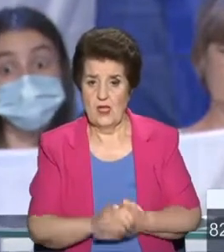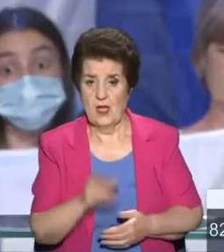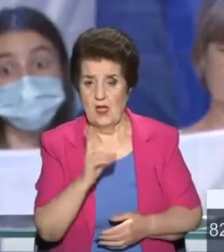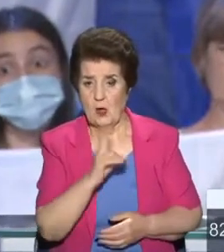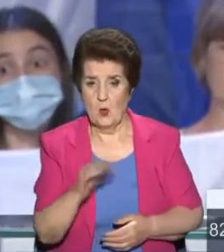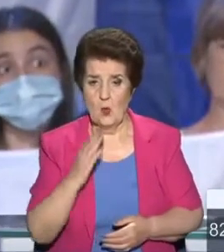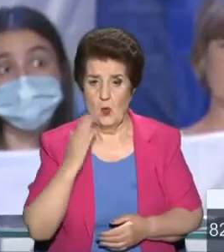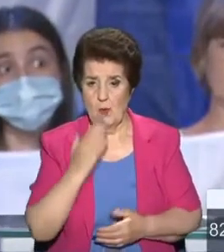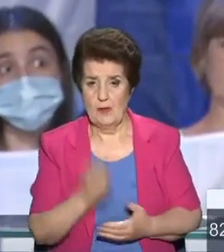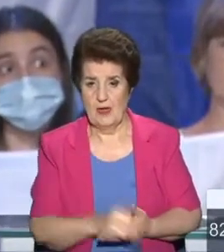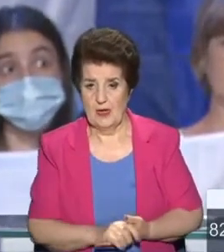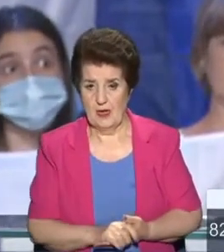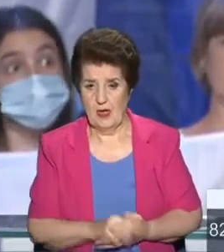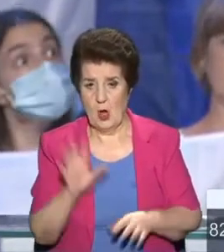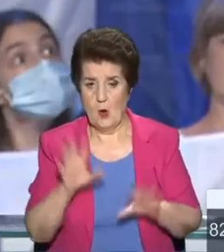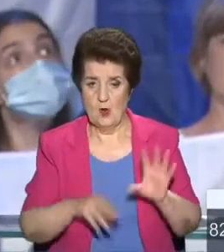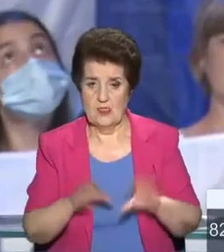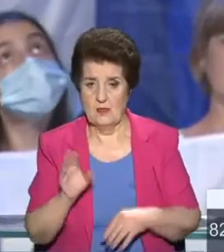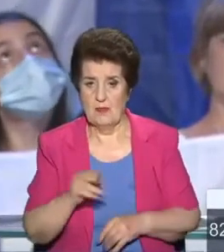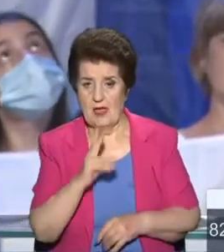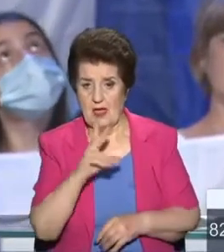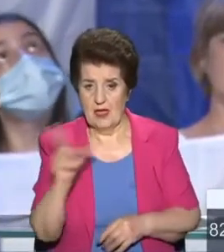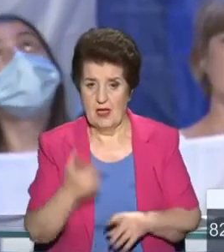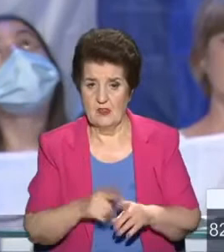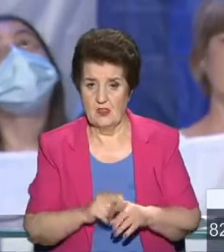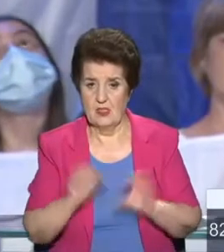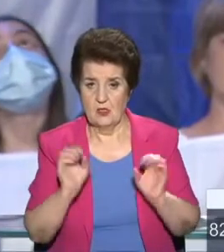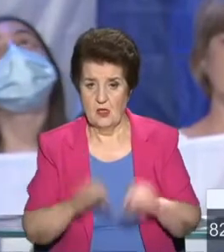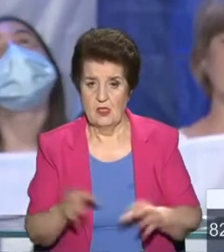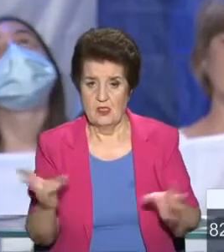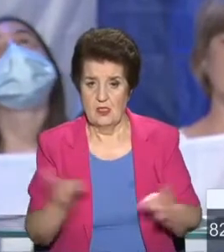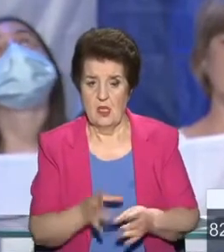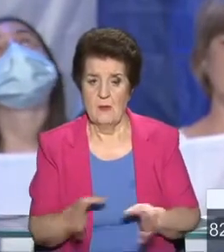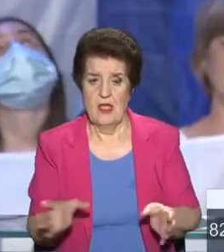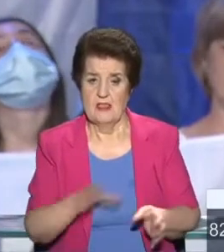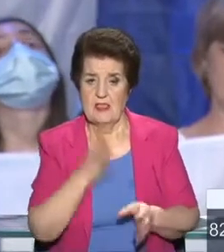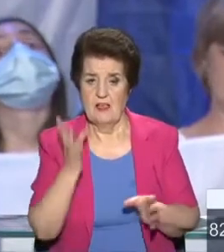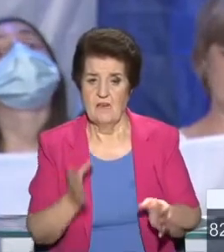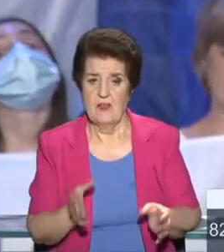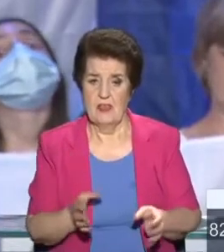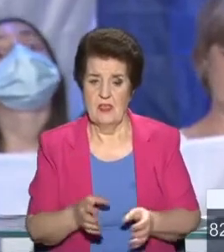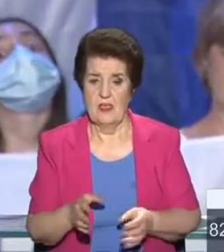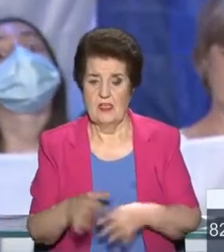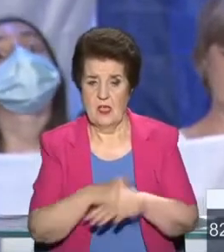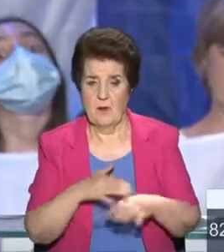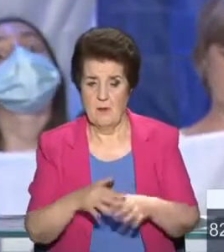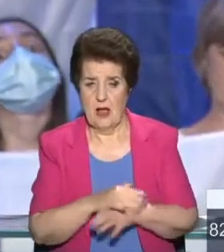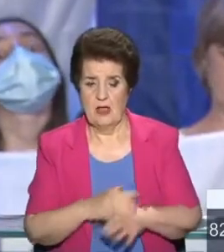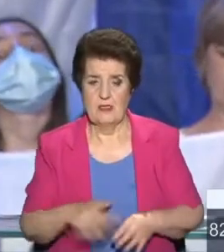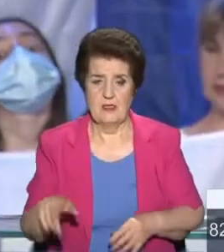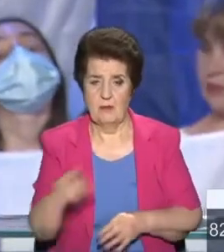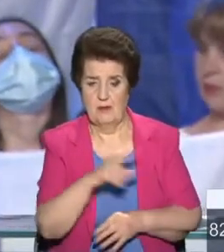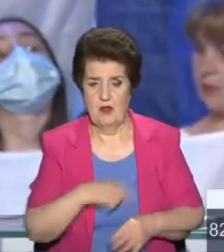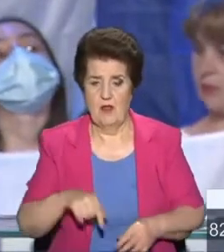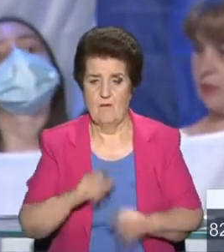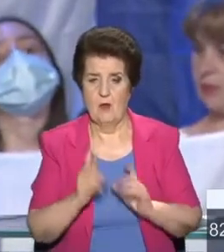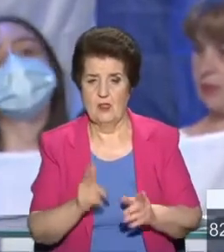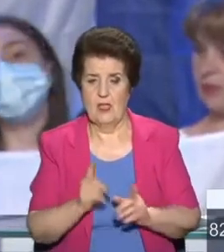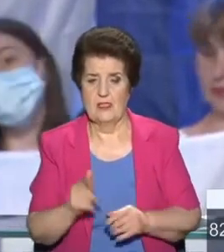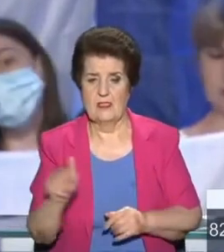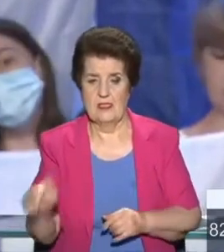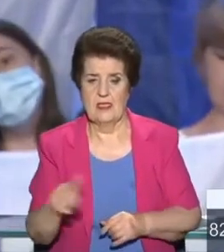România consider că această soluție trebuie să fie îmbrățișată de masă critică de cetățeni votanți din Republica Moldova